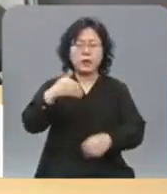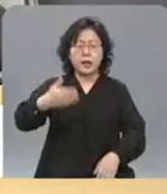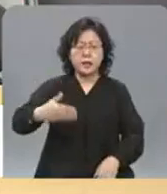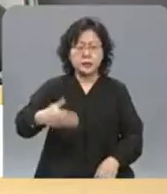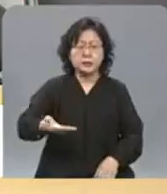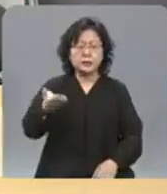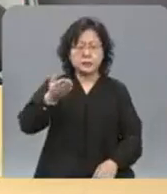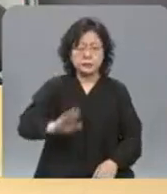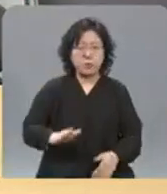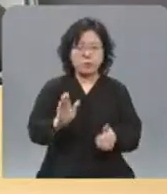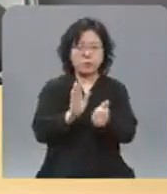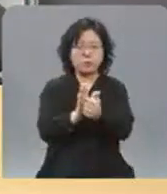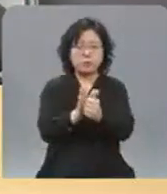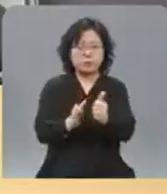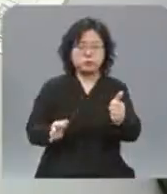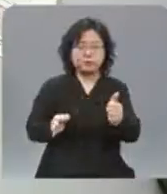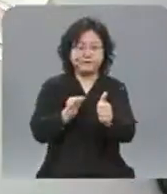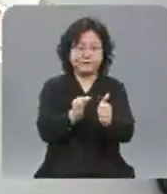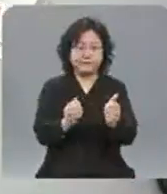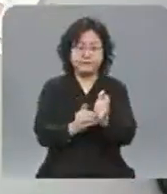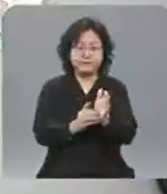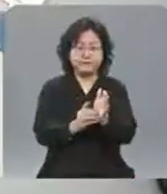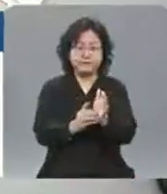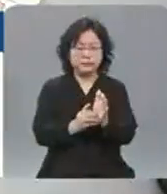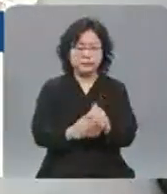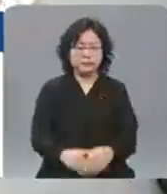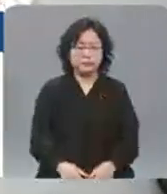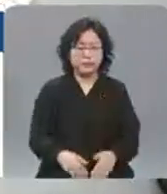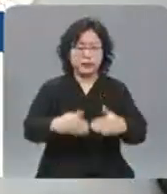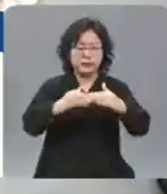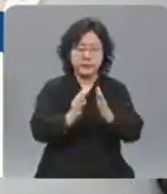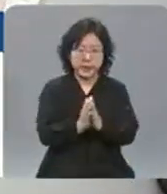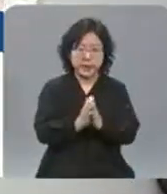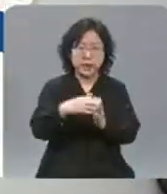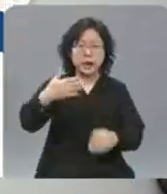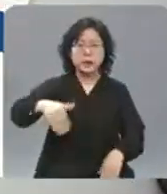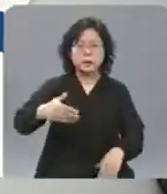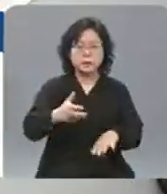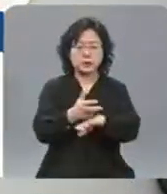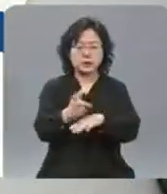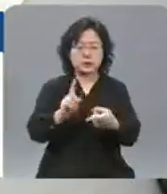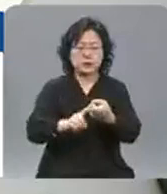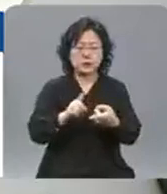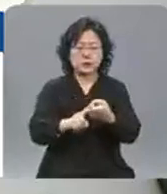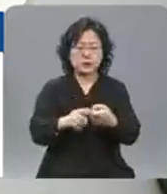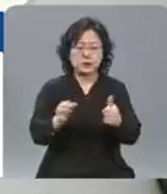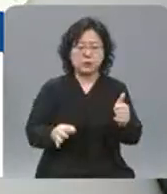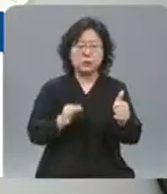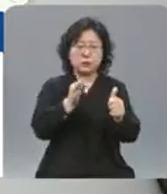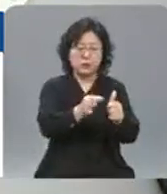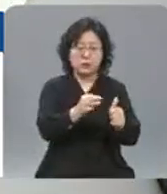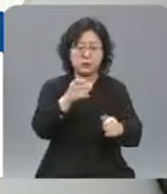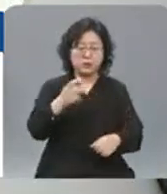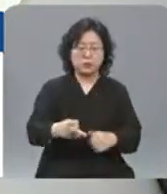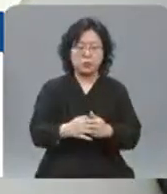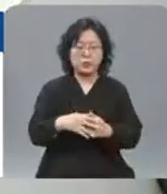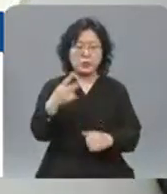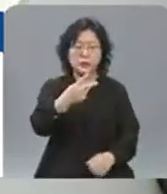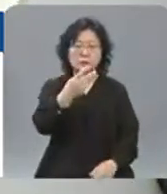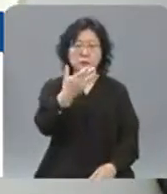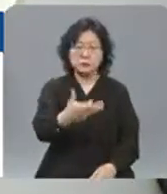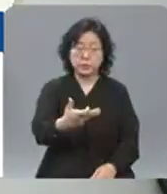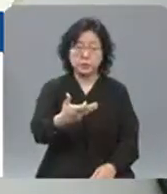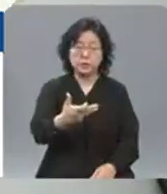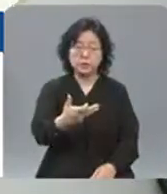시점에 보조금을 지급받았습니다. 아직 폐차되지도 않는 차에 대해서 금액도 지불됐고